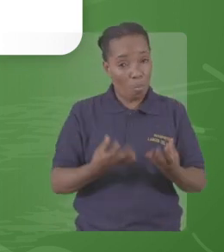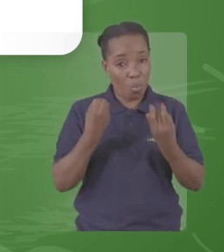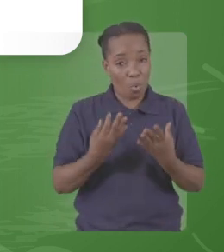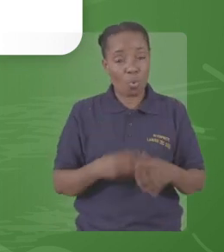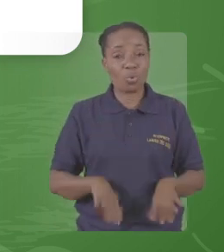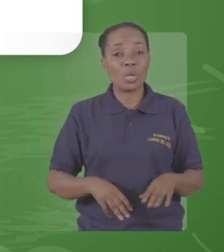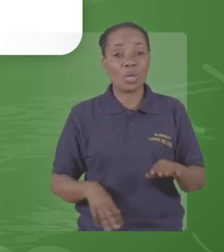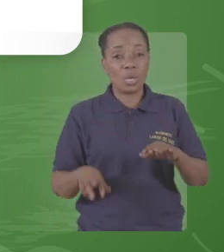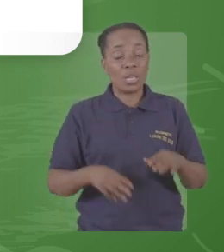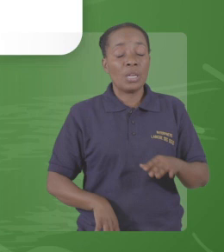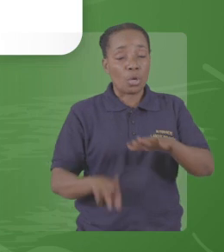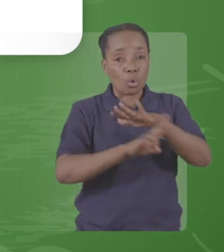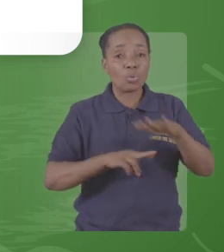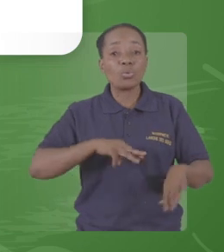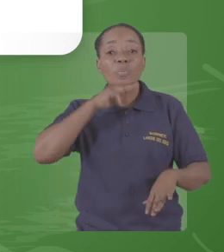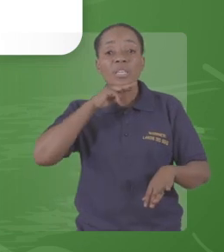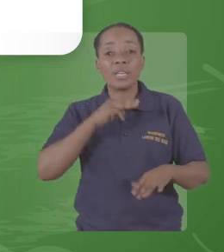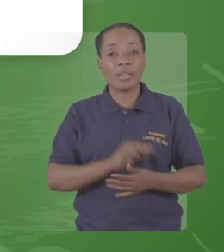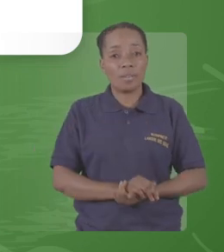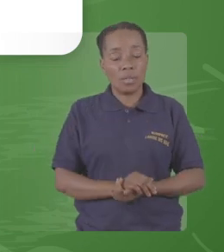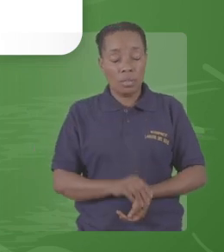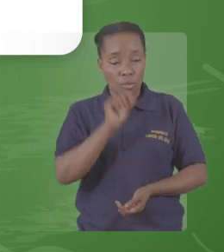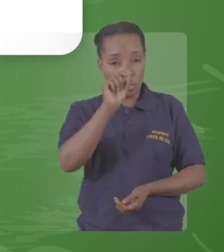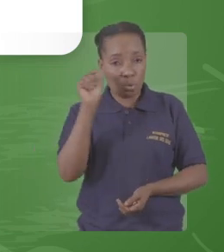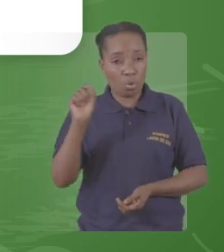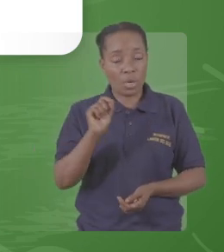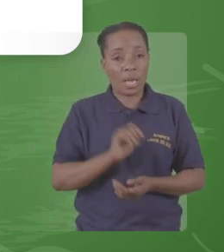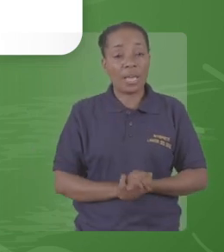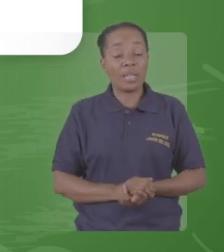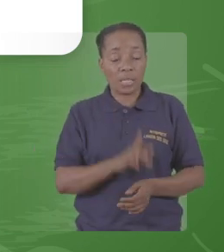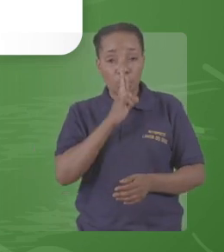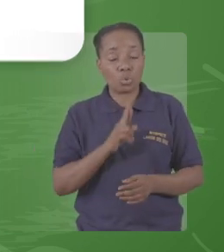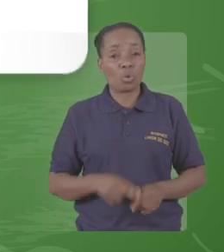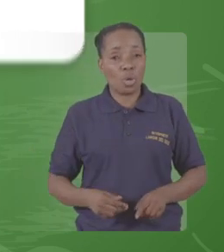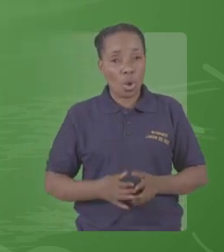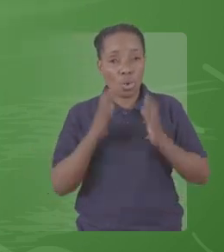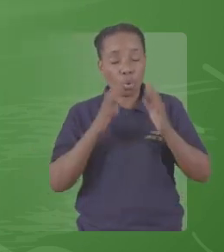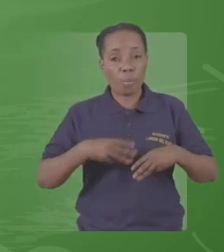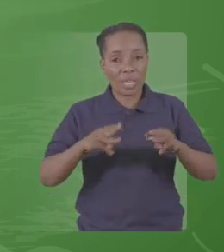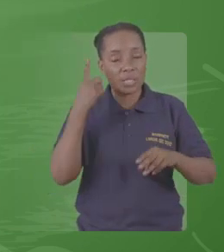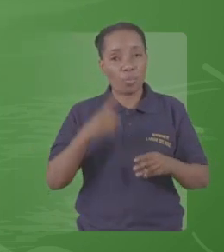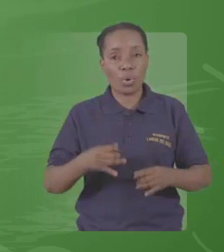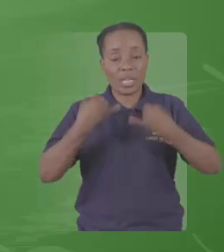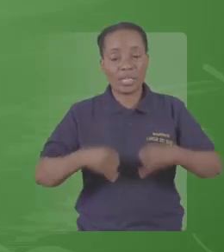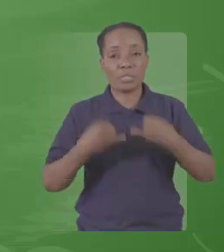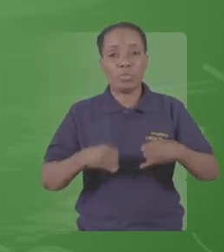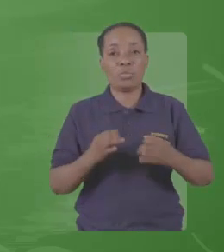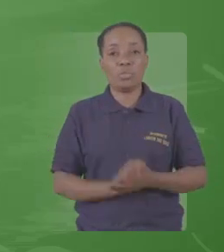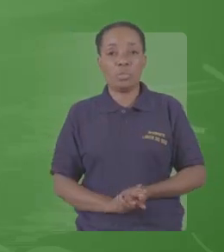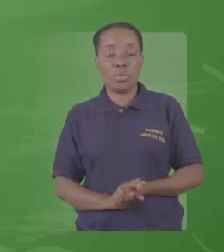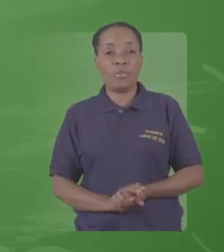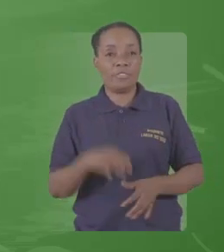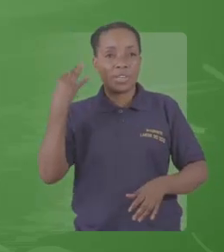aussi d'importants marchés pour les industries françaises et les services. Nous avons fini notre